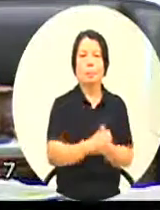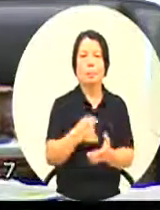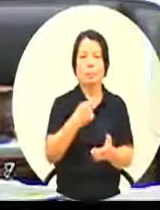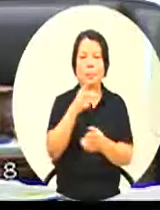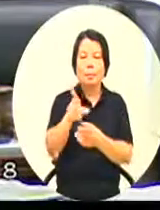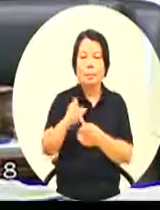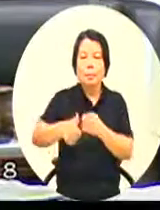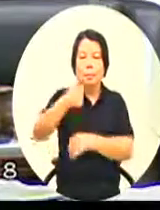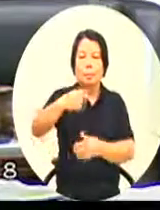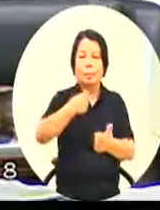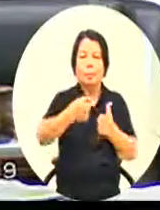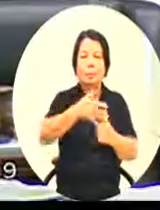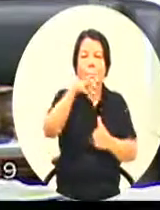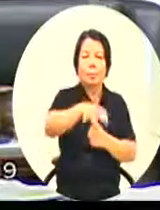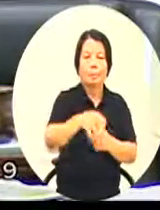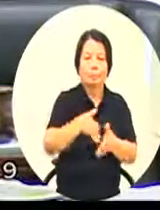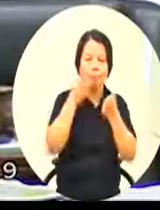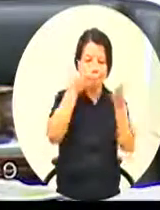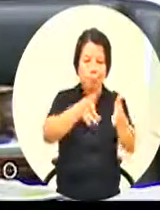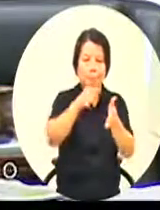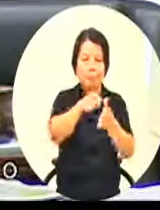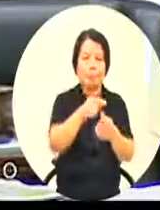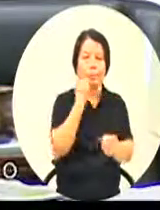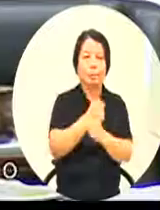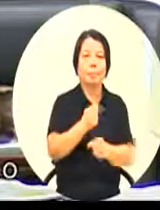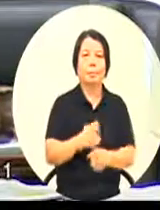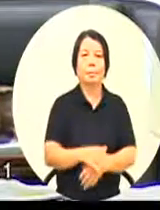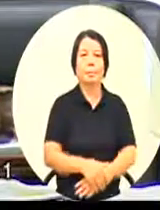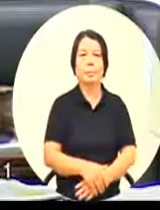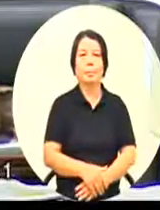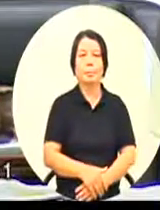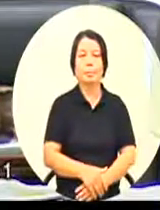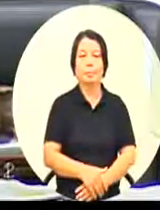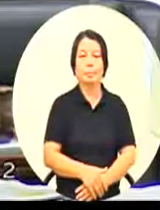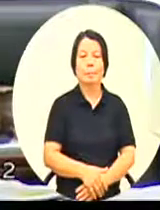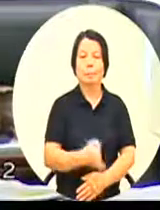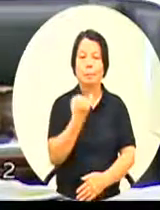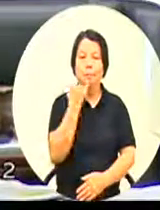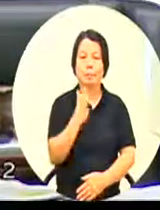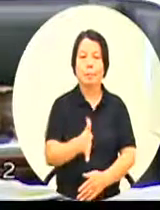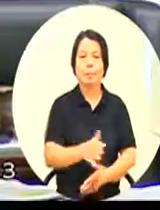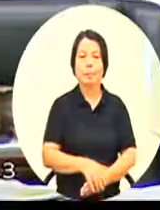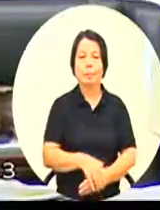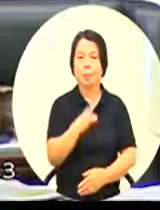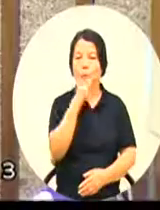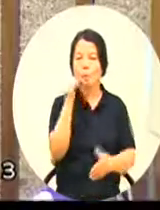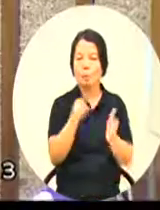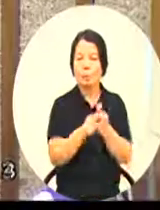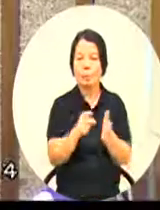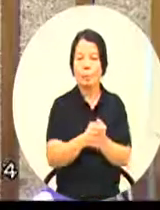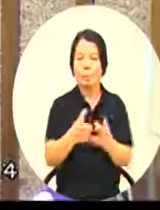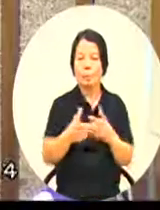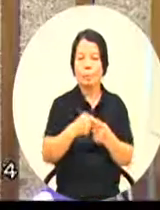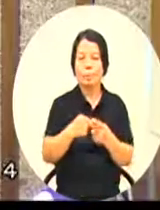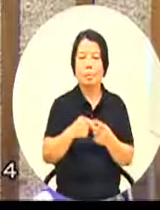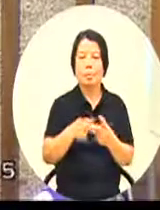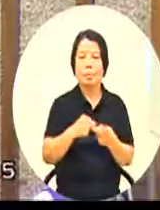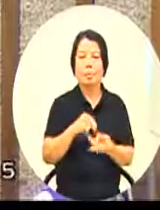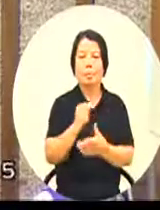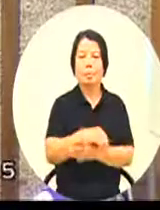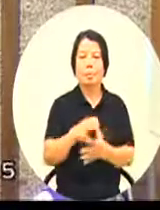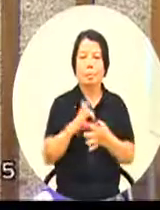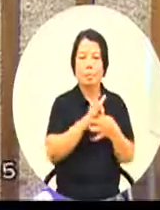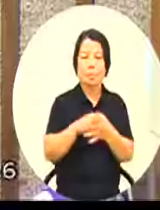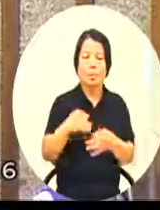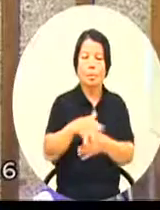或教育局可以朝这个方向哦来做啊。好，行不行？ 好，这个部分我们会再跟我们的相关主